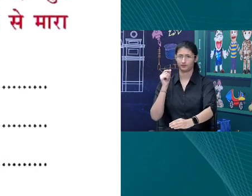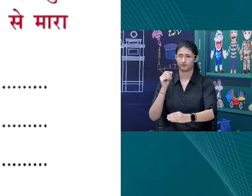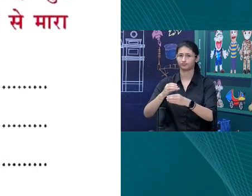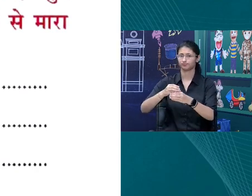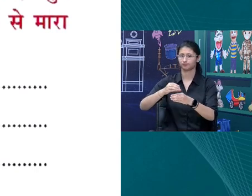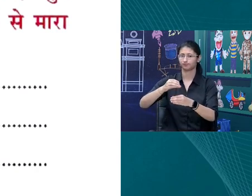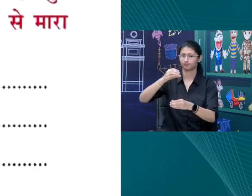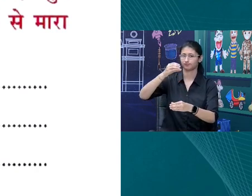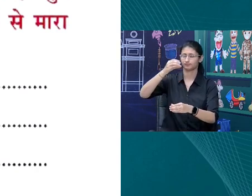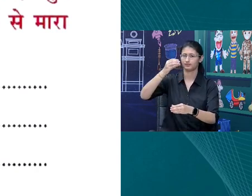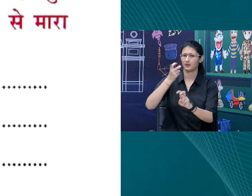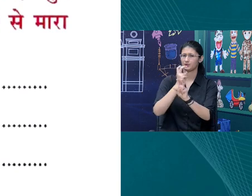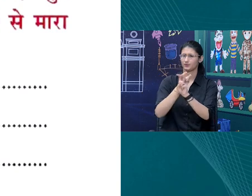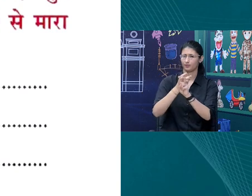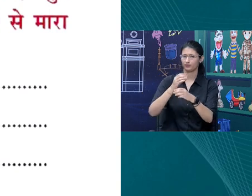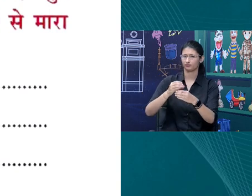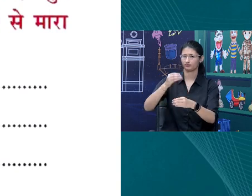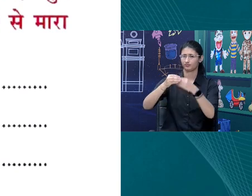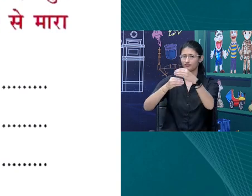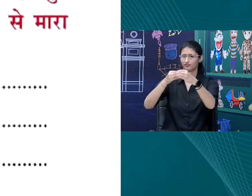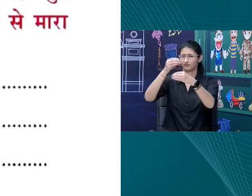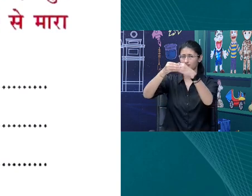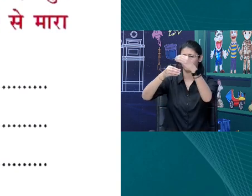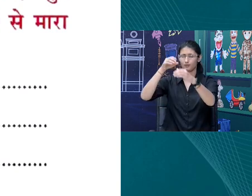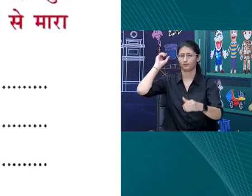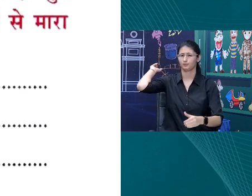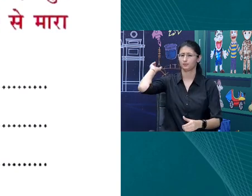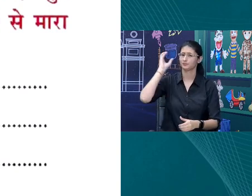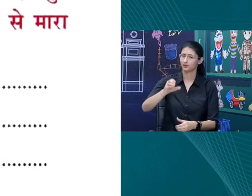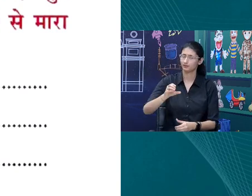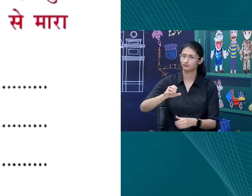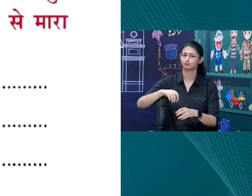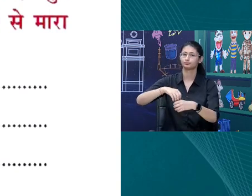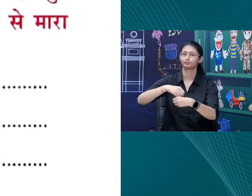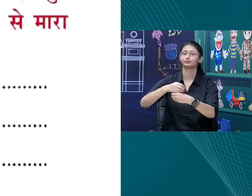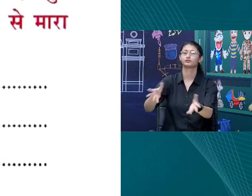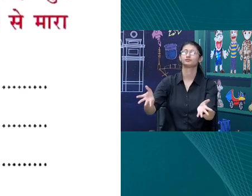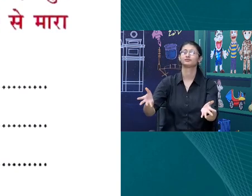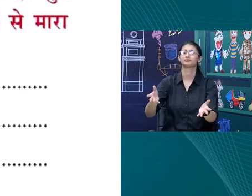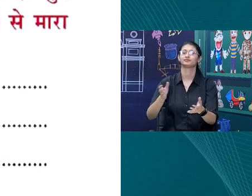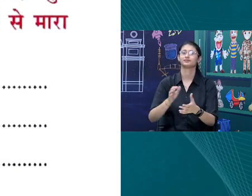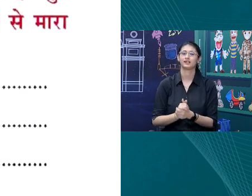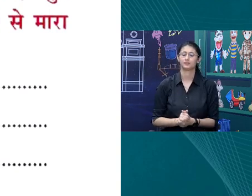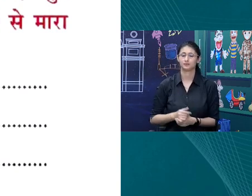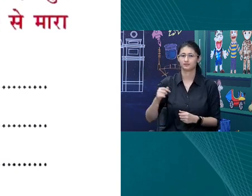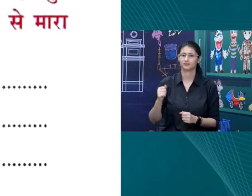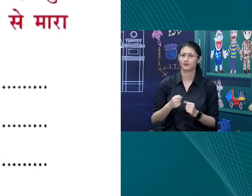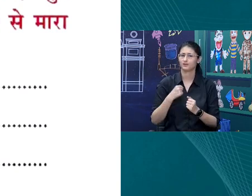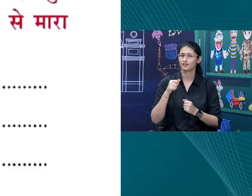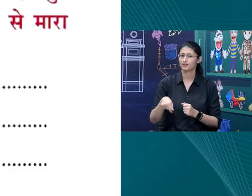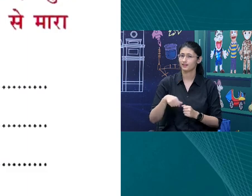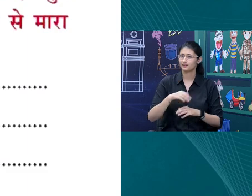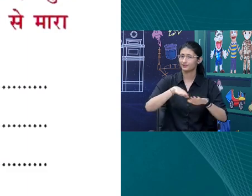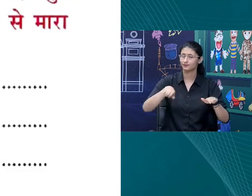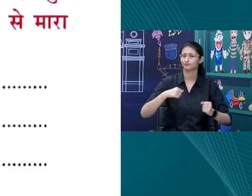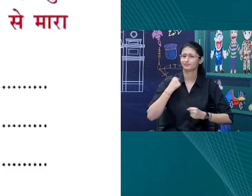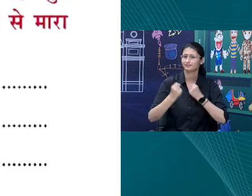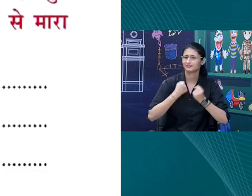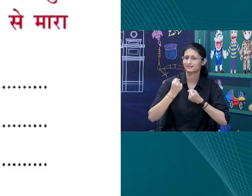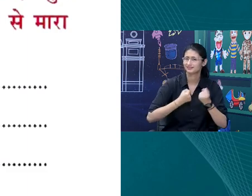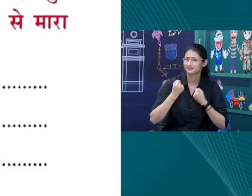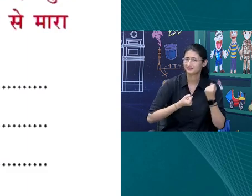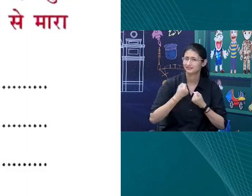मारा जाता है फिर जितने बच्चे भाग रहे होते हैं वह भागते हैं उनका यह